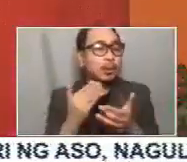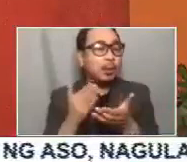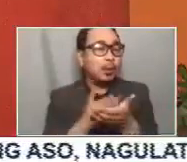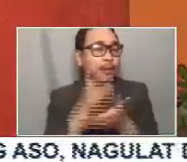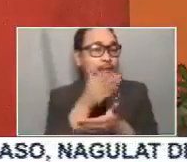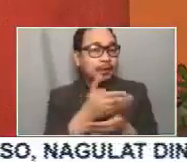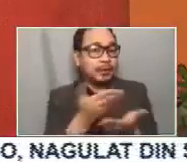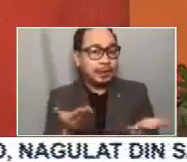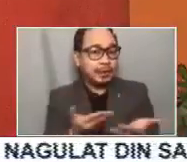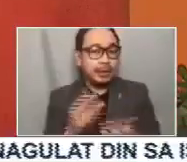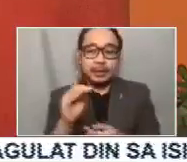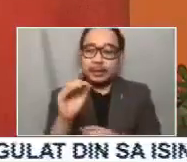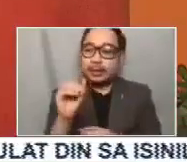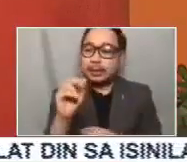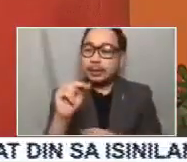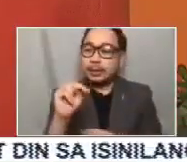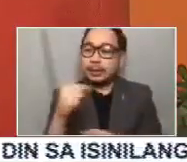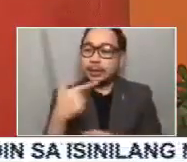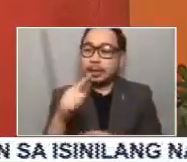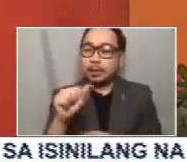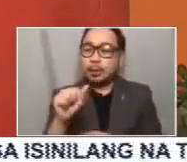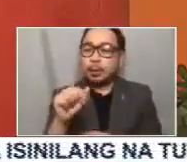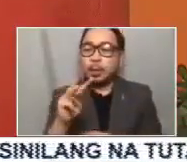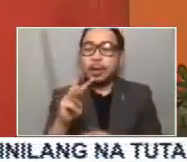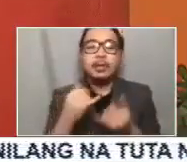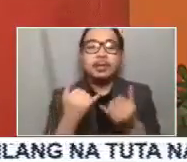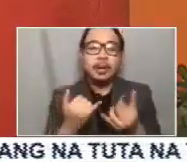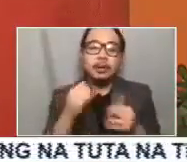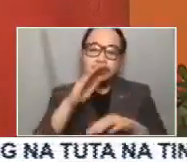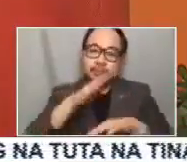pa rin po tayo ng face mask at syempre yung face shield at sundin yung mga protocols.